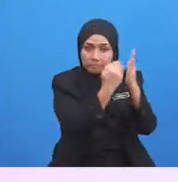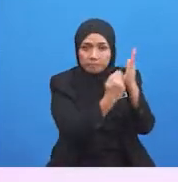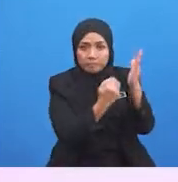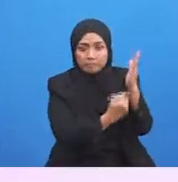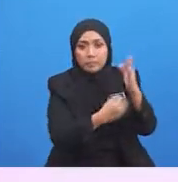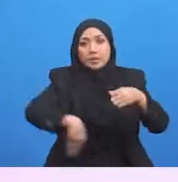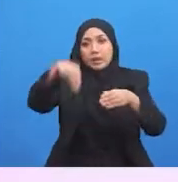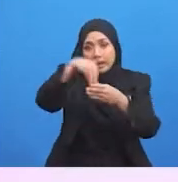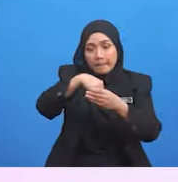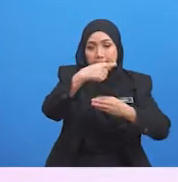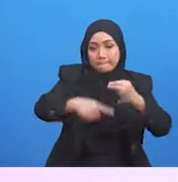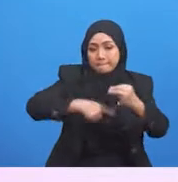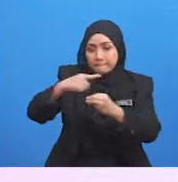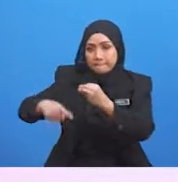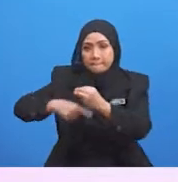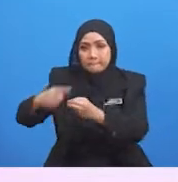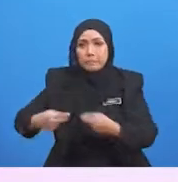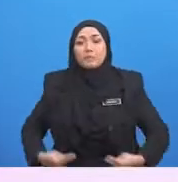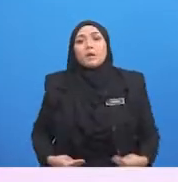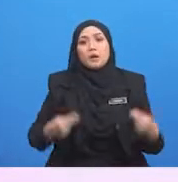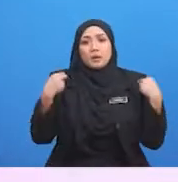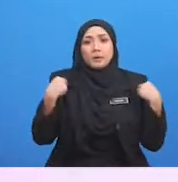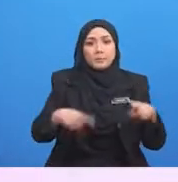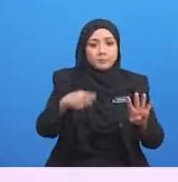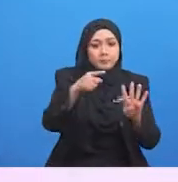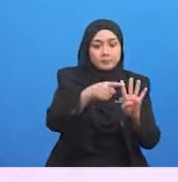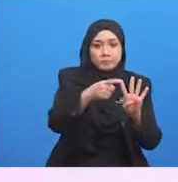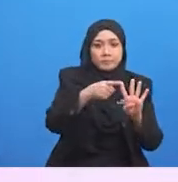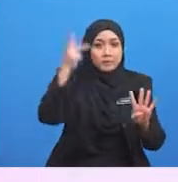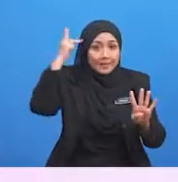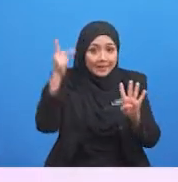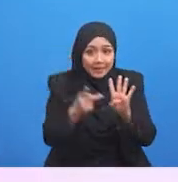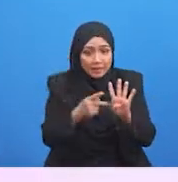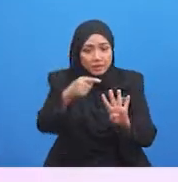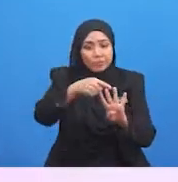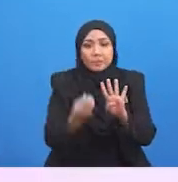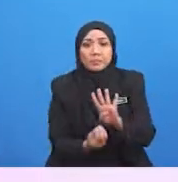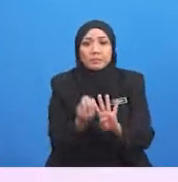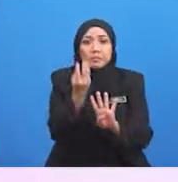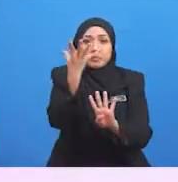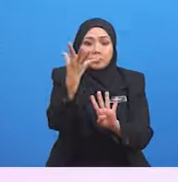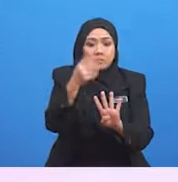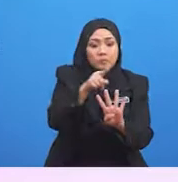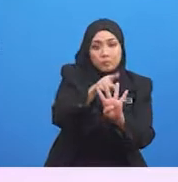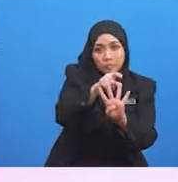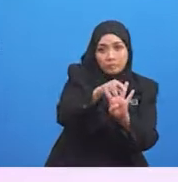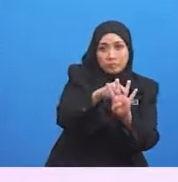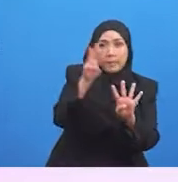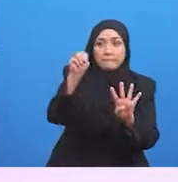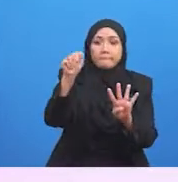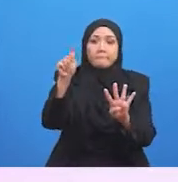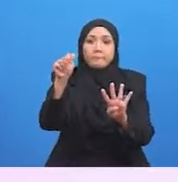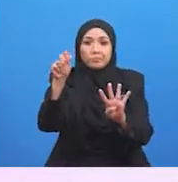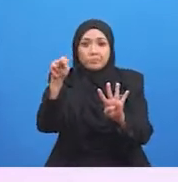kitaran hayat produk, iaitu peringkat pengenalan, peringkat pertumbuhan, peringkat kematangan